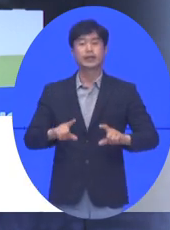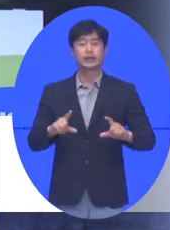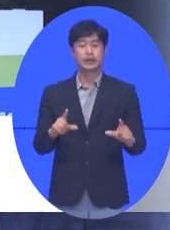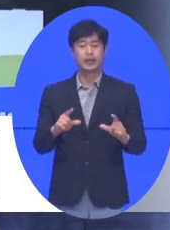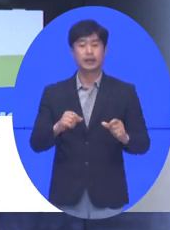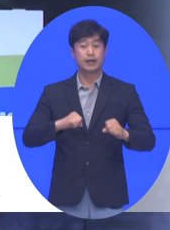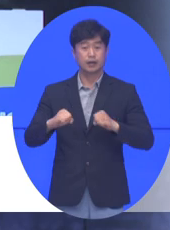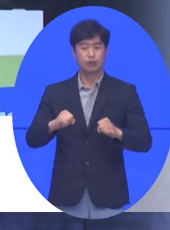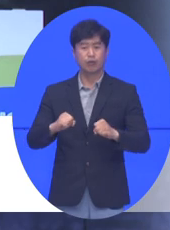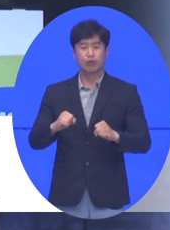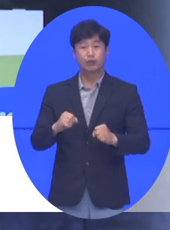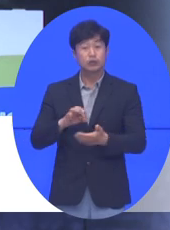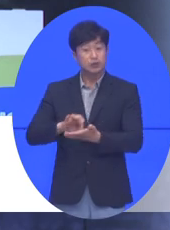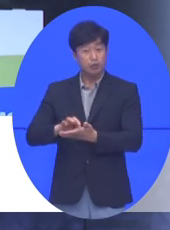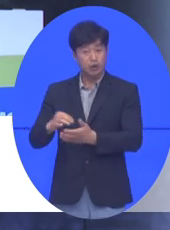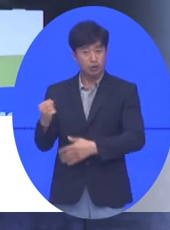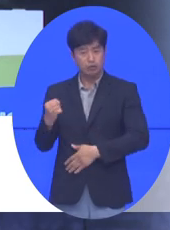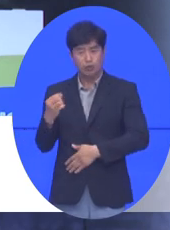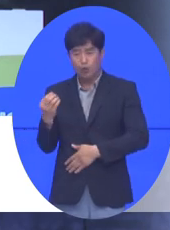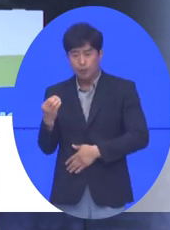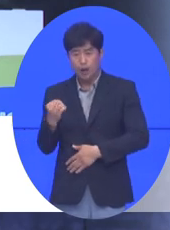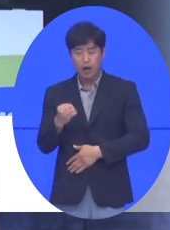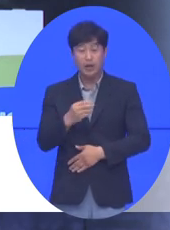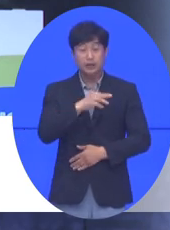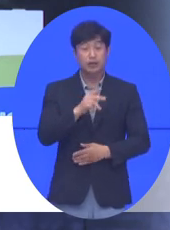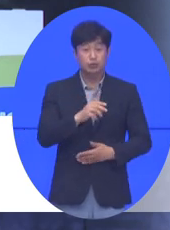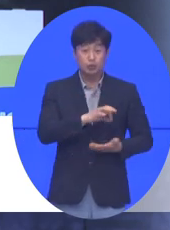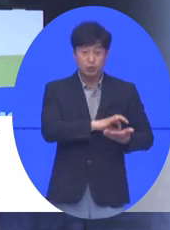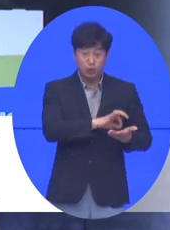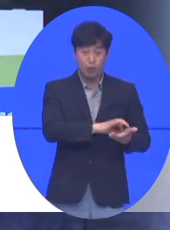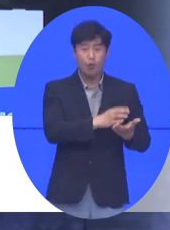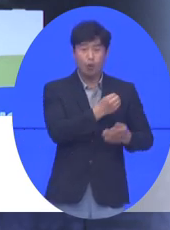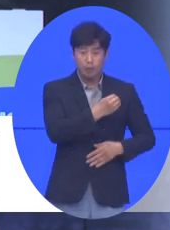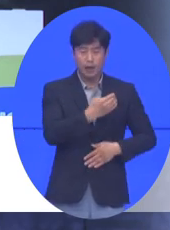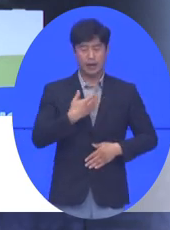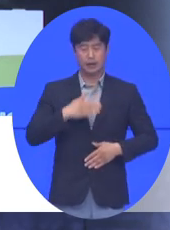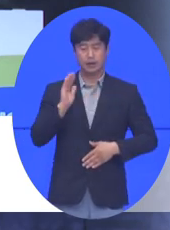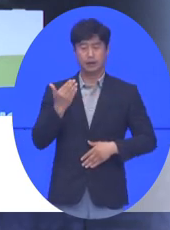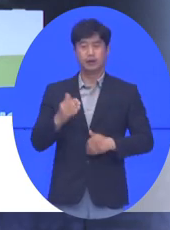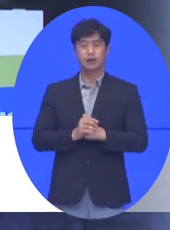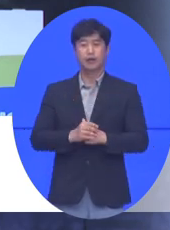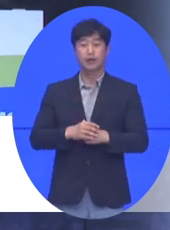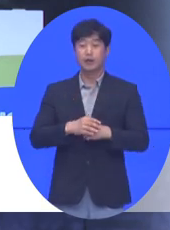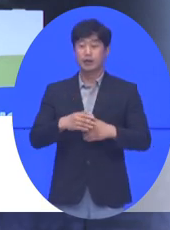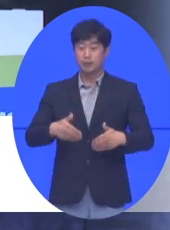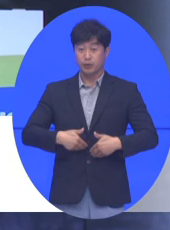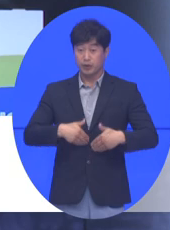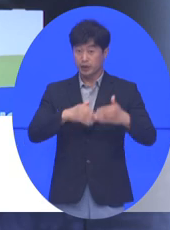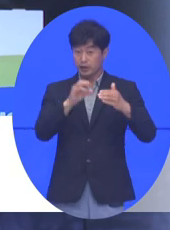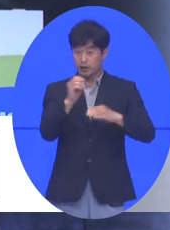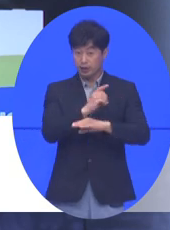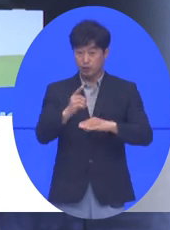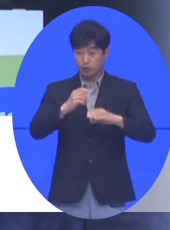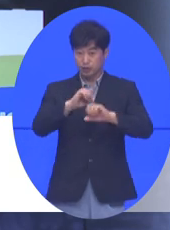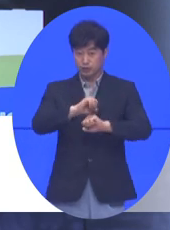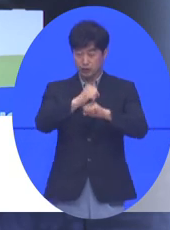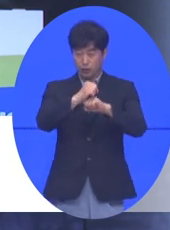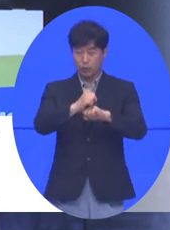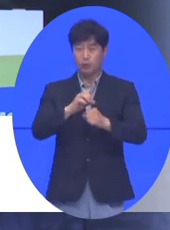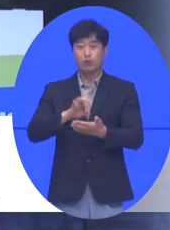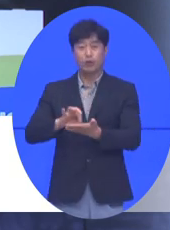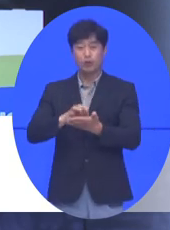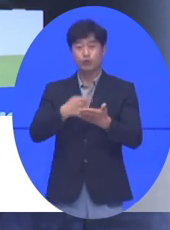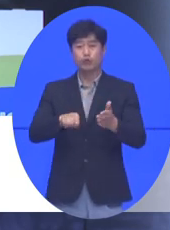되는지 또 탄소 배출량은 어느 정도인지 알아야 할 텐데요 경기도가 필요한 데이터를 쌓고이를 잘 활용하기